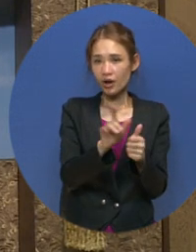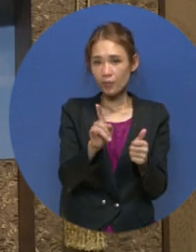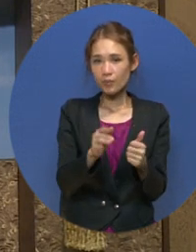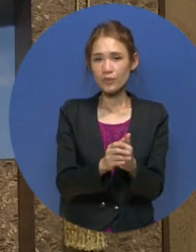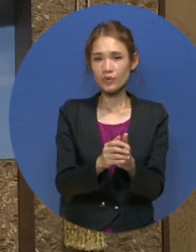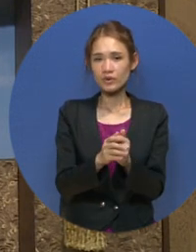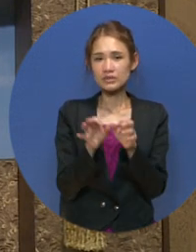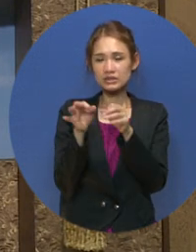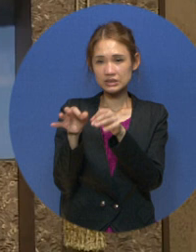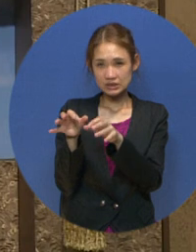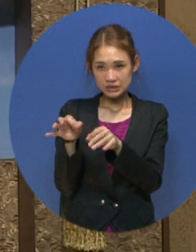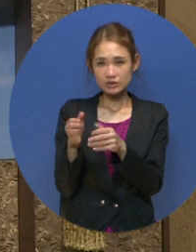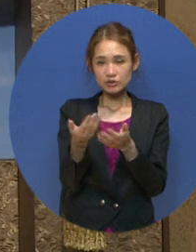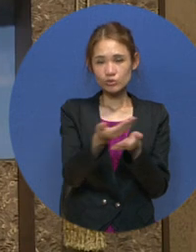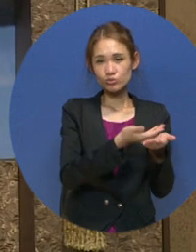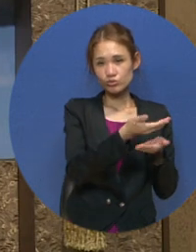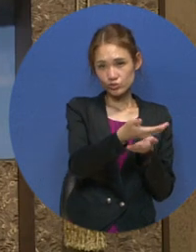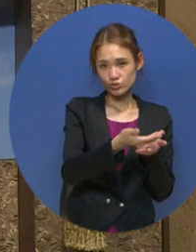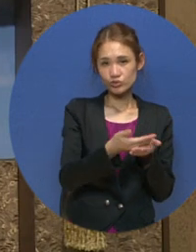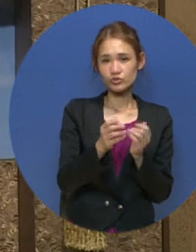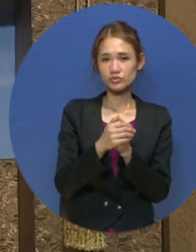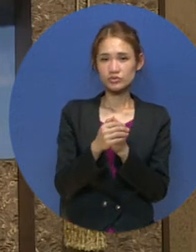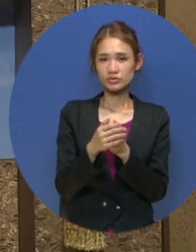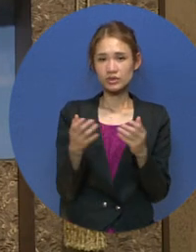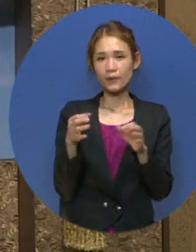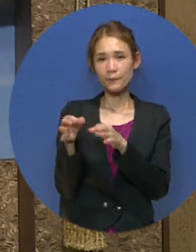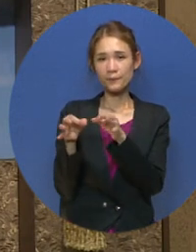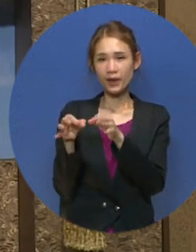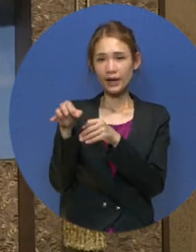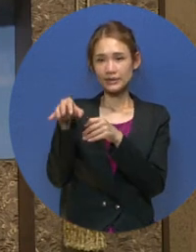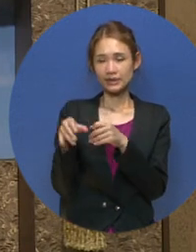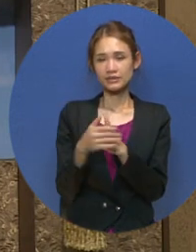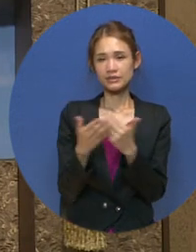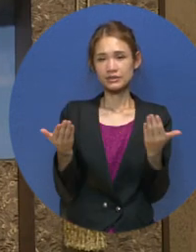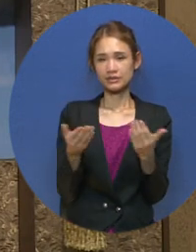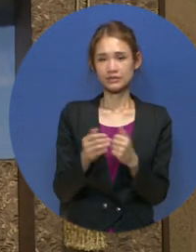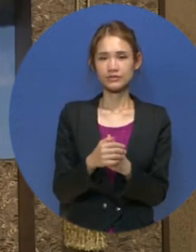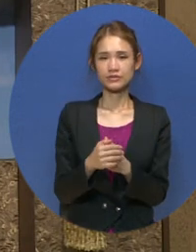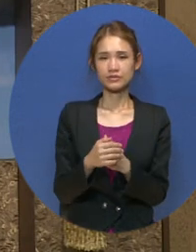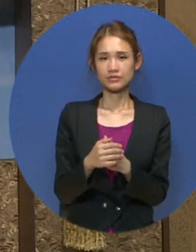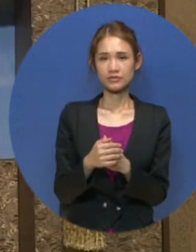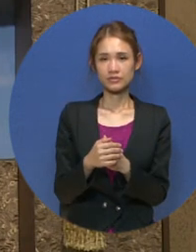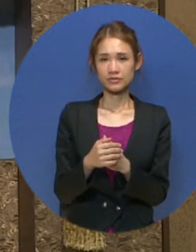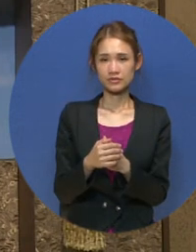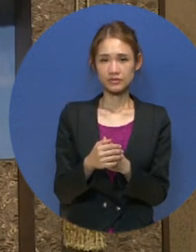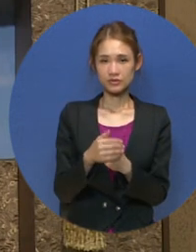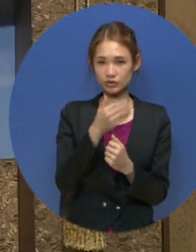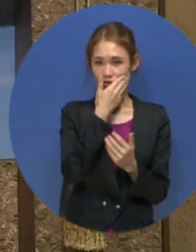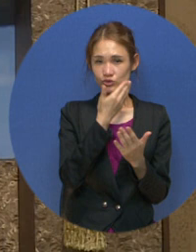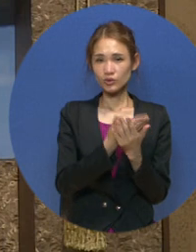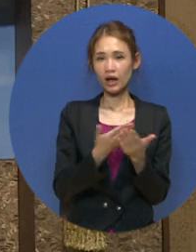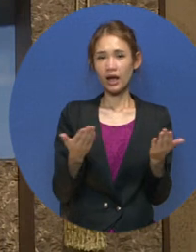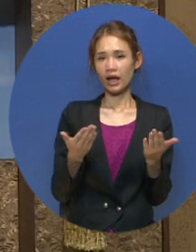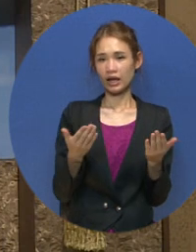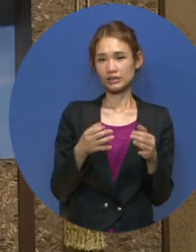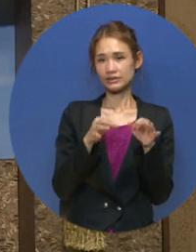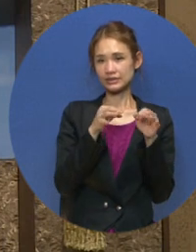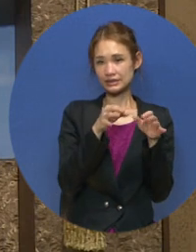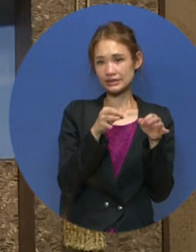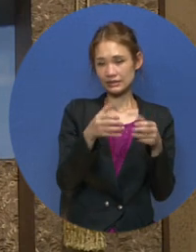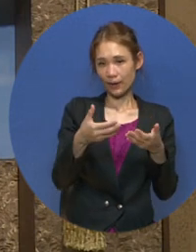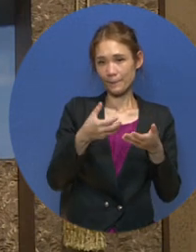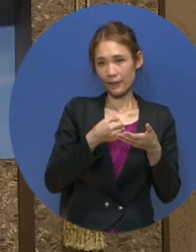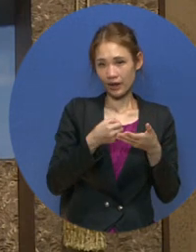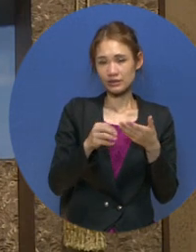직무들은 기증팀과 물류팀과 매장팀에서 일을 하시게 되고요. 네. 실제로 주요 일들은 기증이